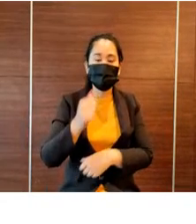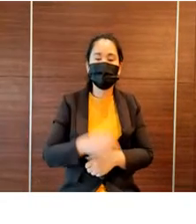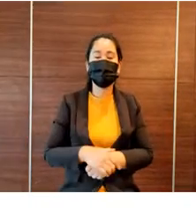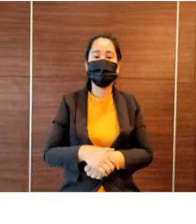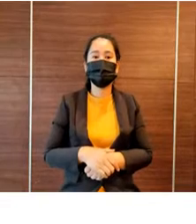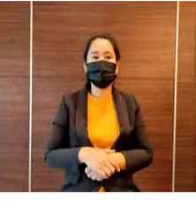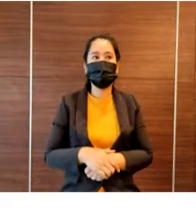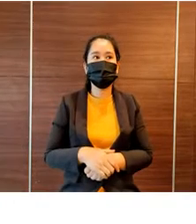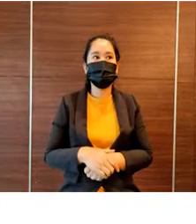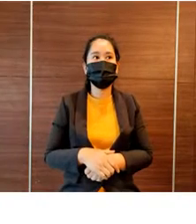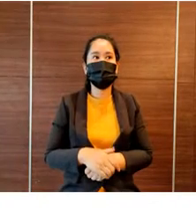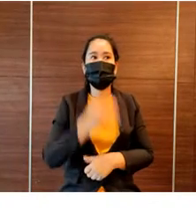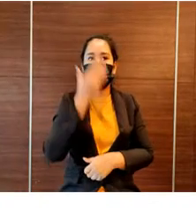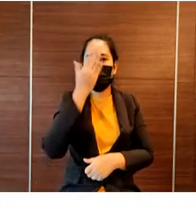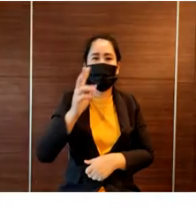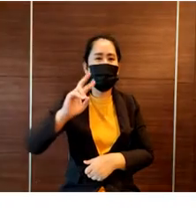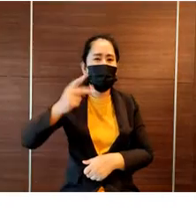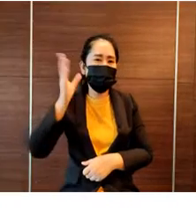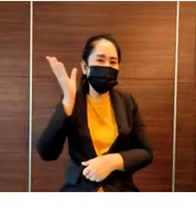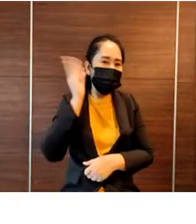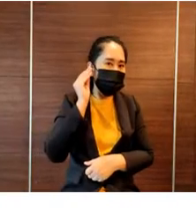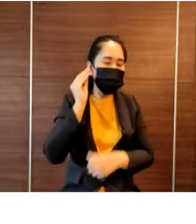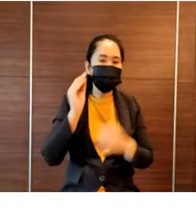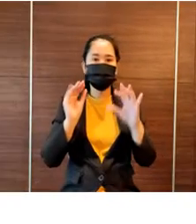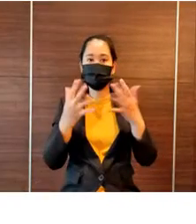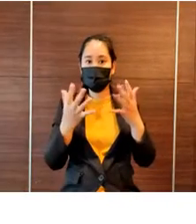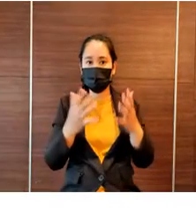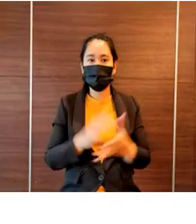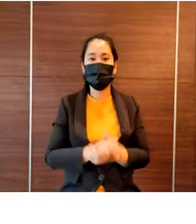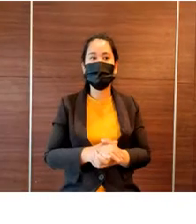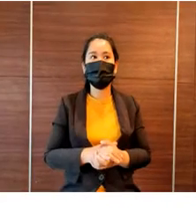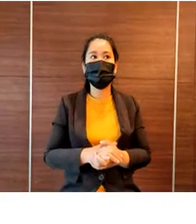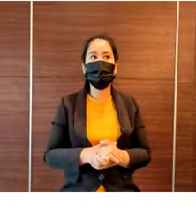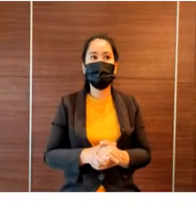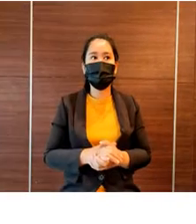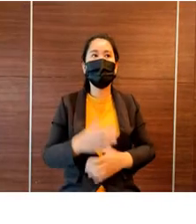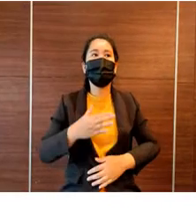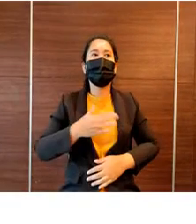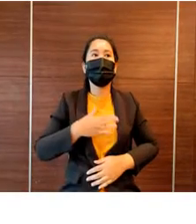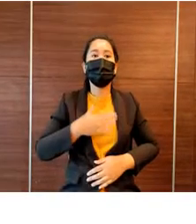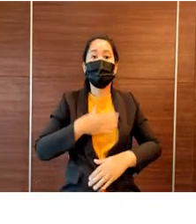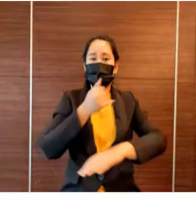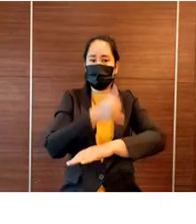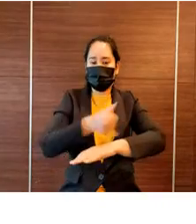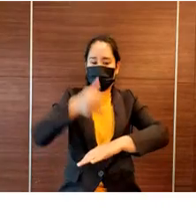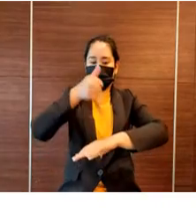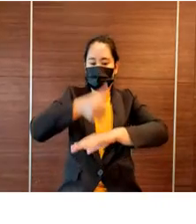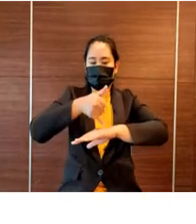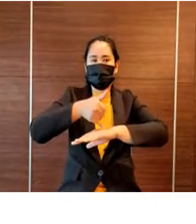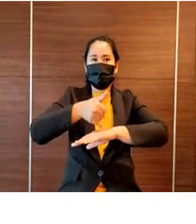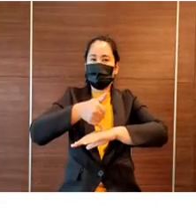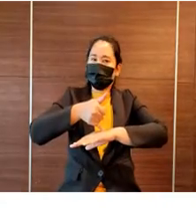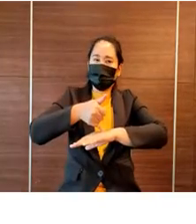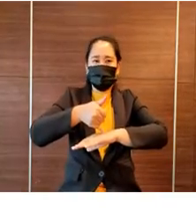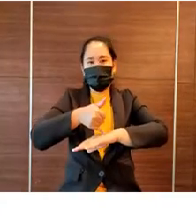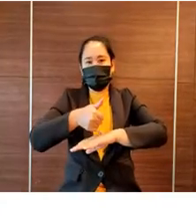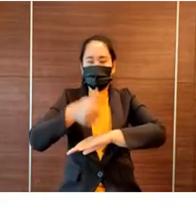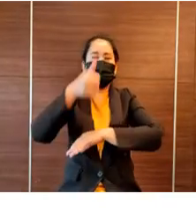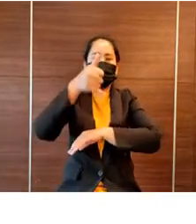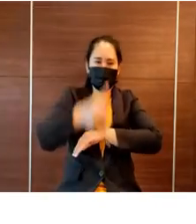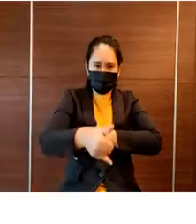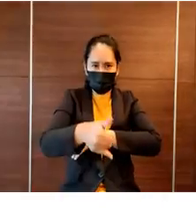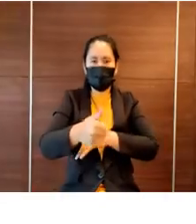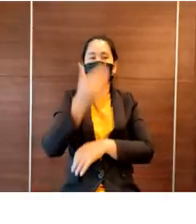ไม่ว่าไม่ค่อยได้ยินเสียง ครับผมยืนข้างบนอยู่นี่ตก ไม่ได้ยืนข้างครับผมจะเป็นคนที่ช